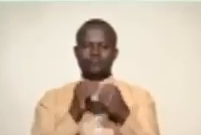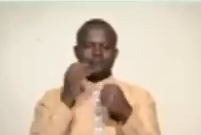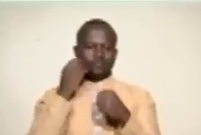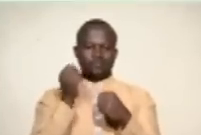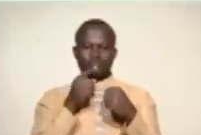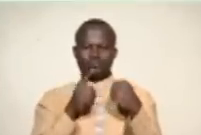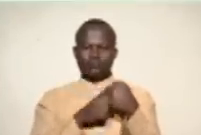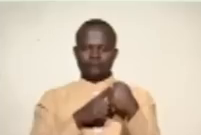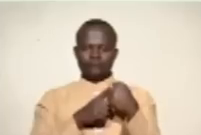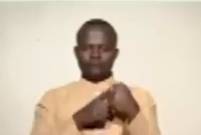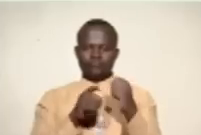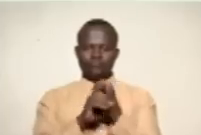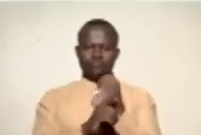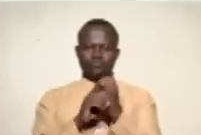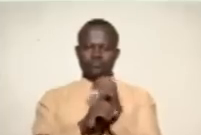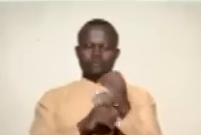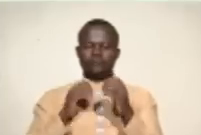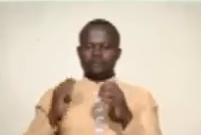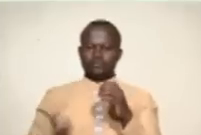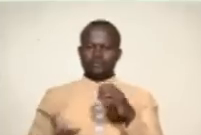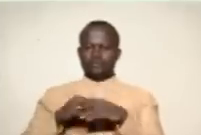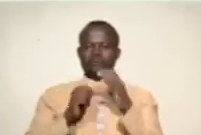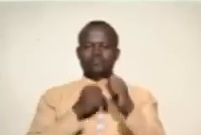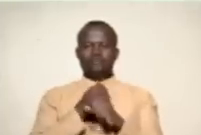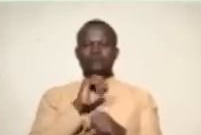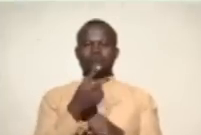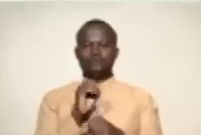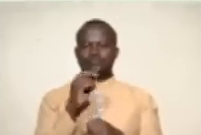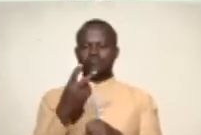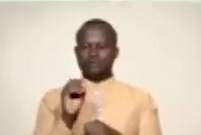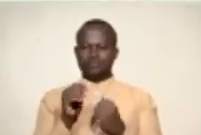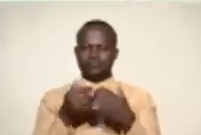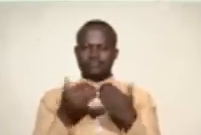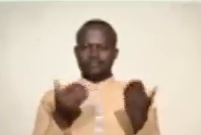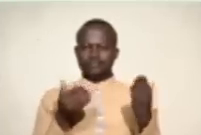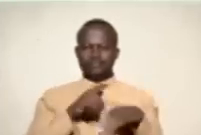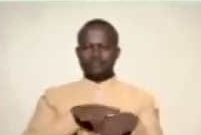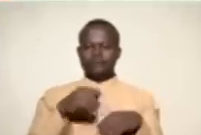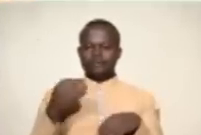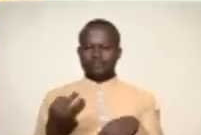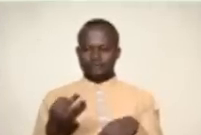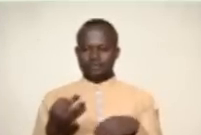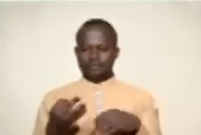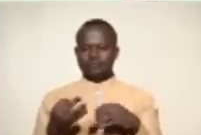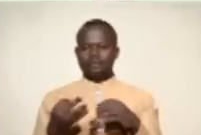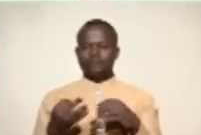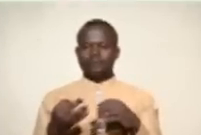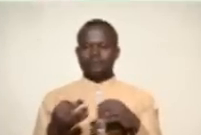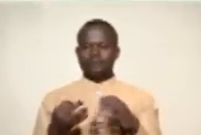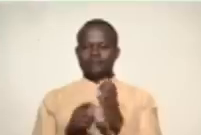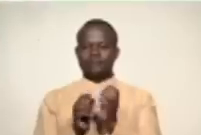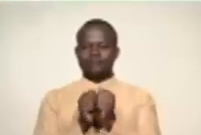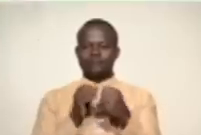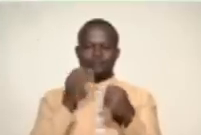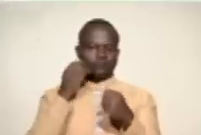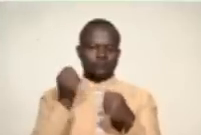gatatu mu karere ka Huye muri mwaka 2023. Umukino ugomba kuba kuri saa 9 zuzuye kuri iyo tariki 18 z'ukwezi kwa gatatu.